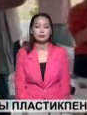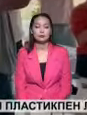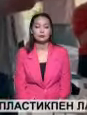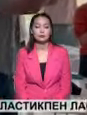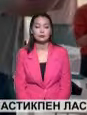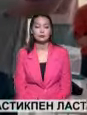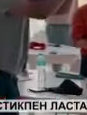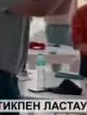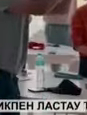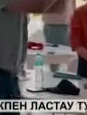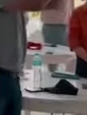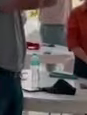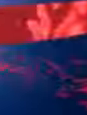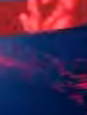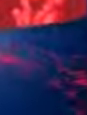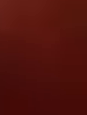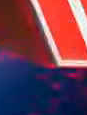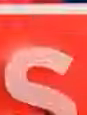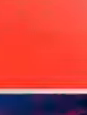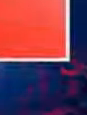Таймс, Ақтөбеден.